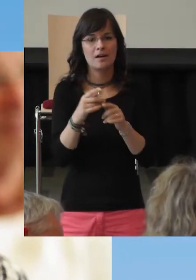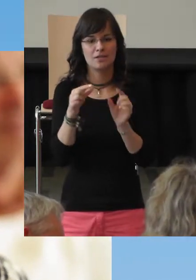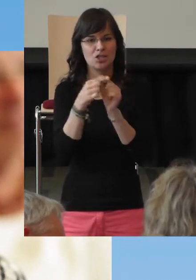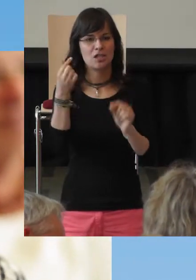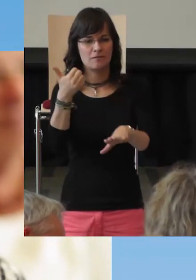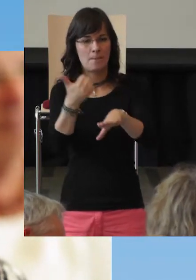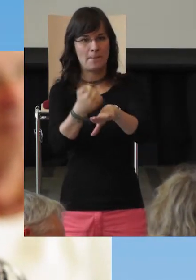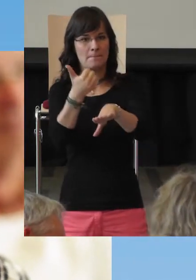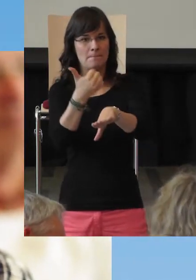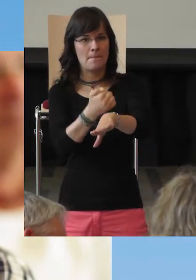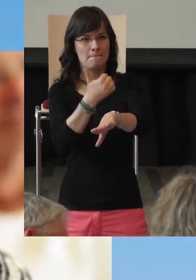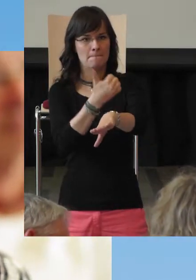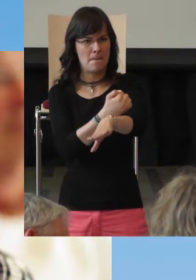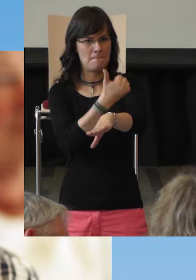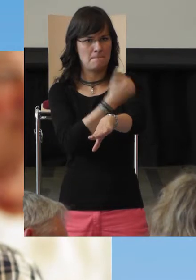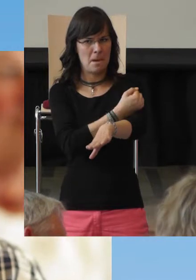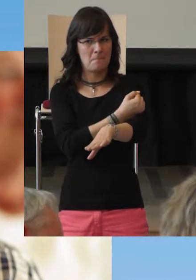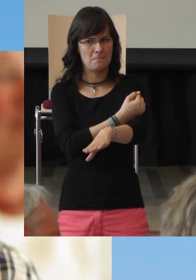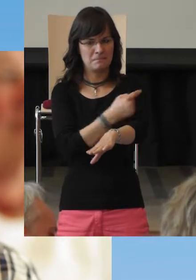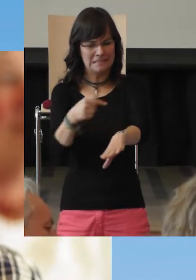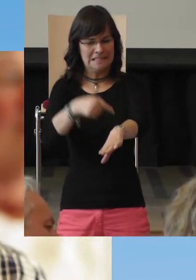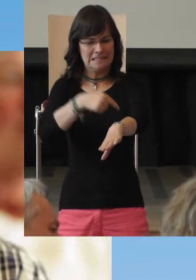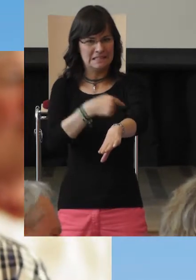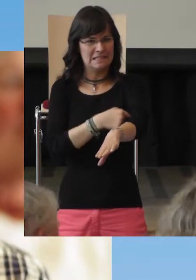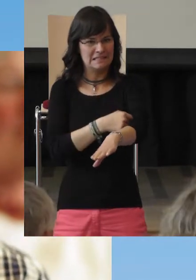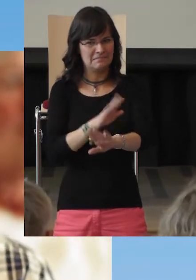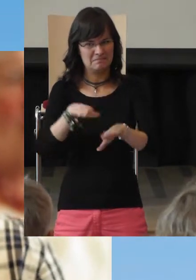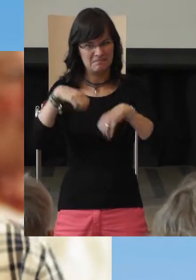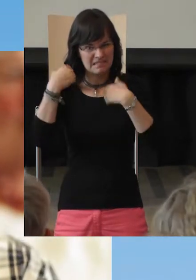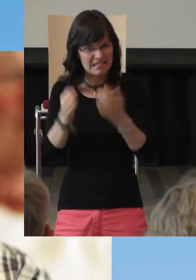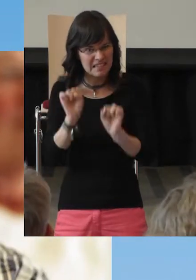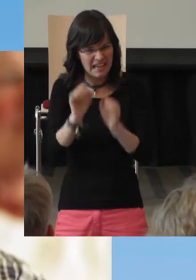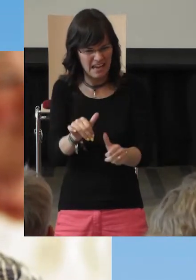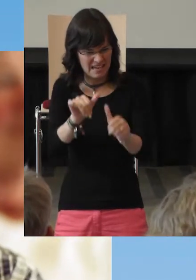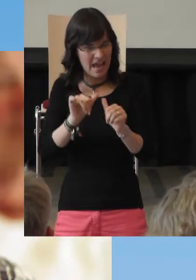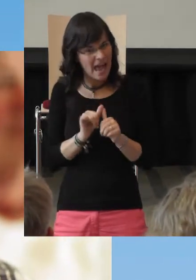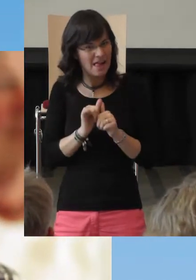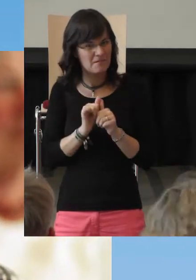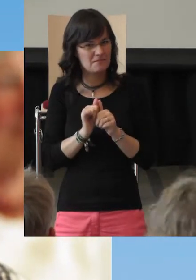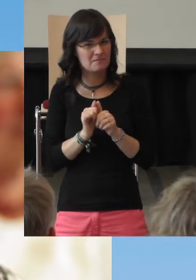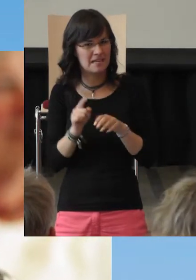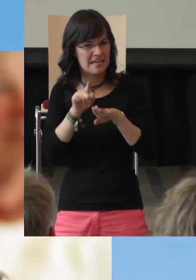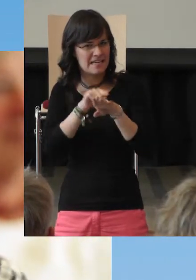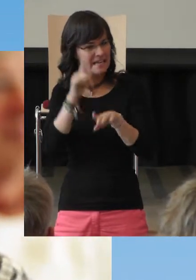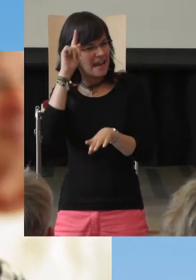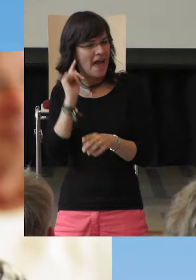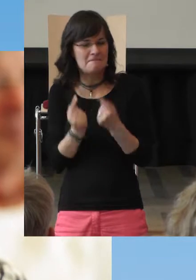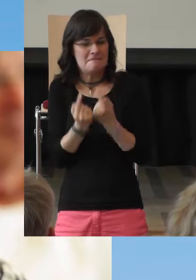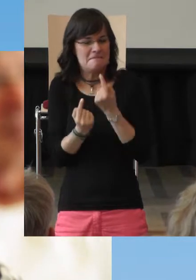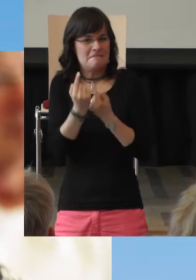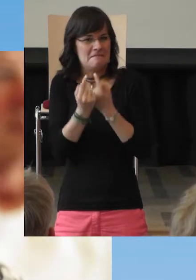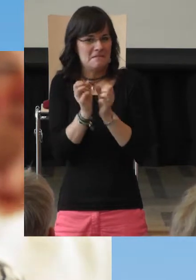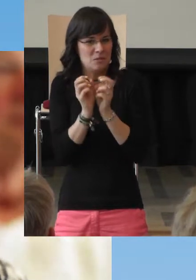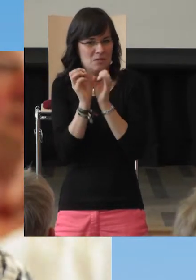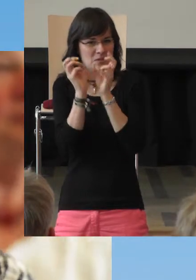Nerven irgendwie mit irgendeinem Gerät reizt dass da irgendwie wieder was zustande kommt es muss da irgendwas